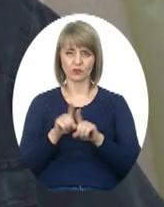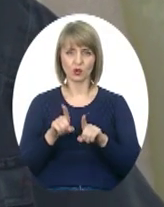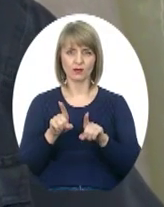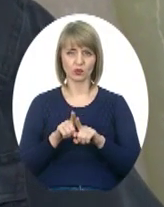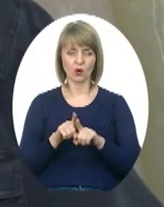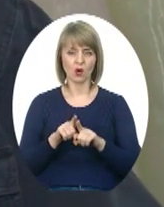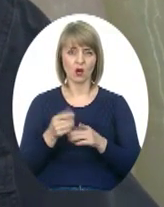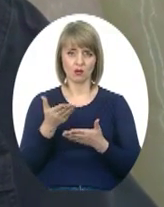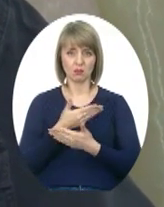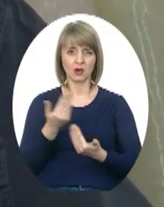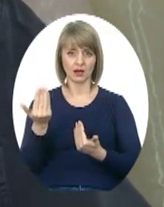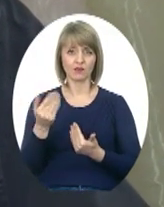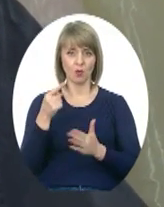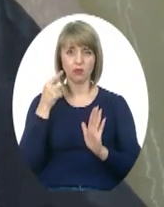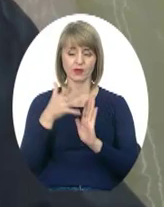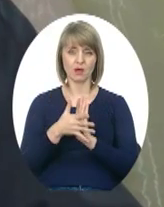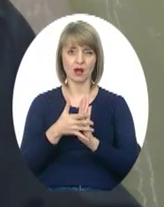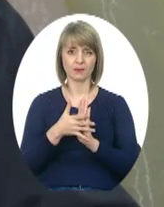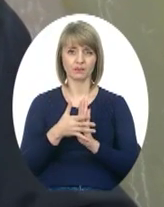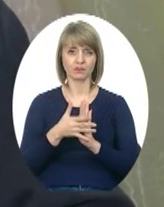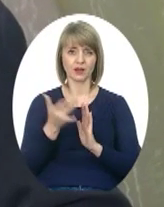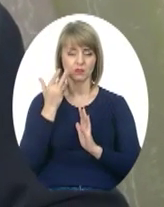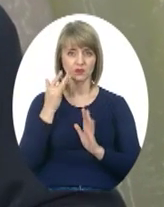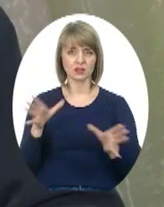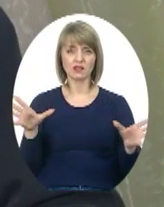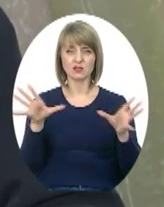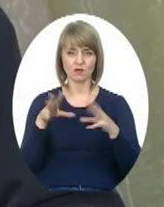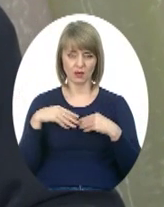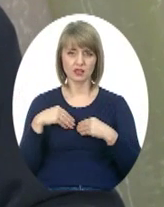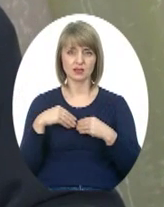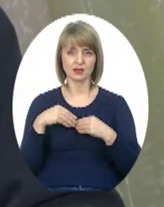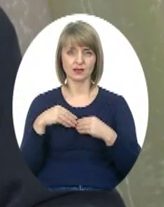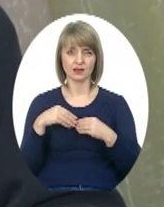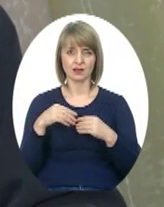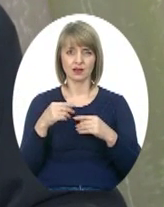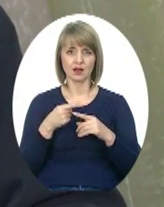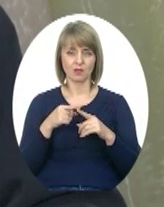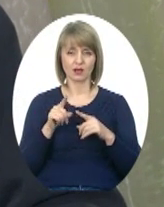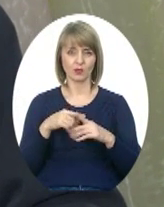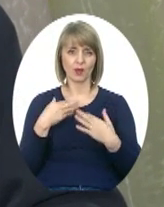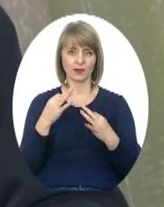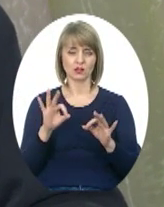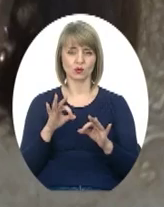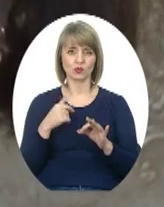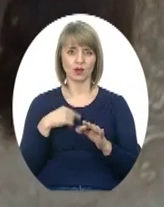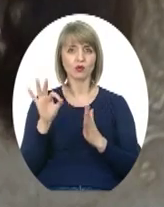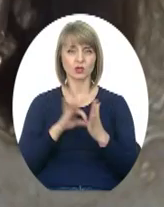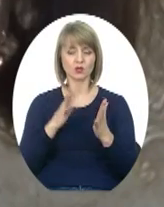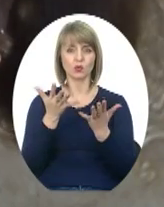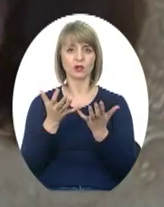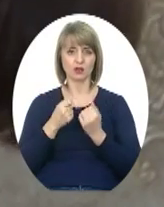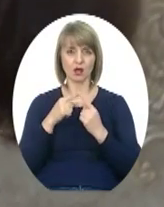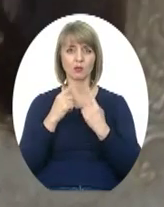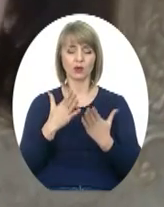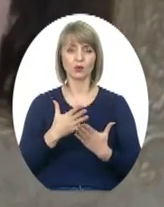Но все равно мы его понимаем. Мы всегда все вместе, поэтому как-то нам доступнее это. Я его